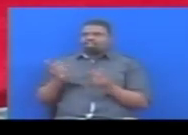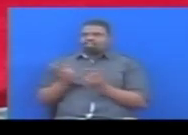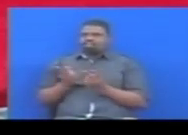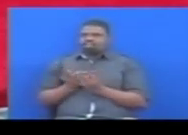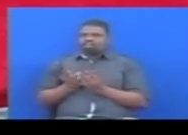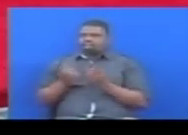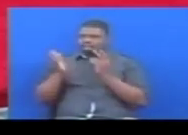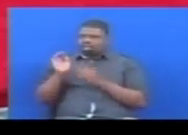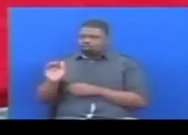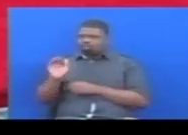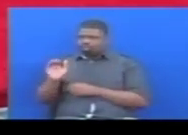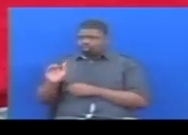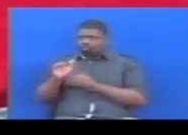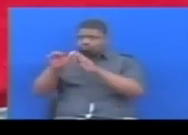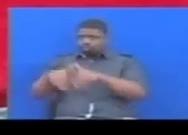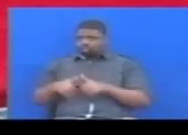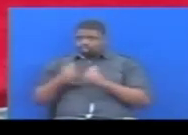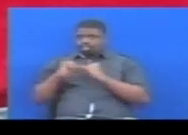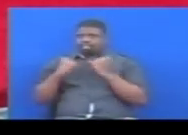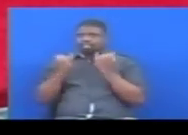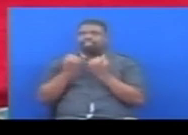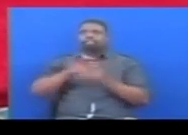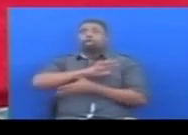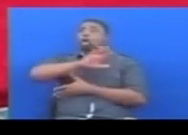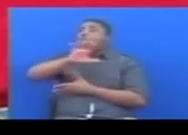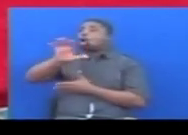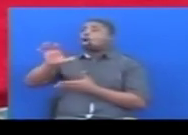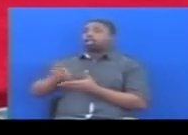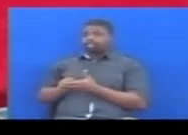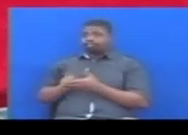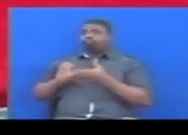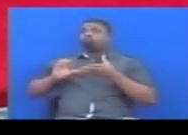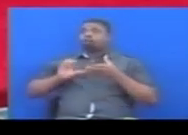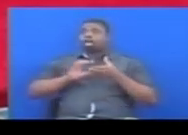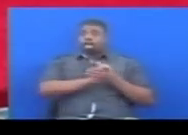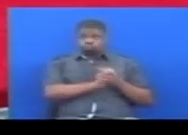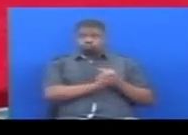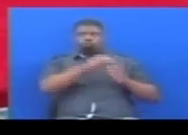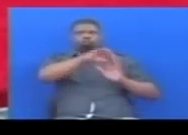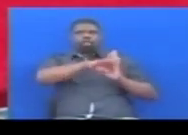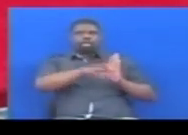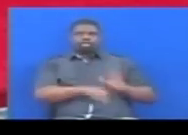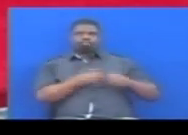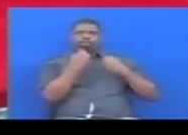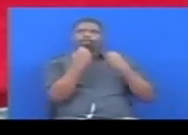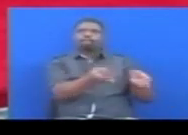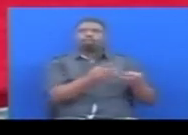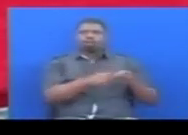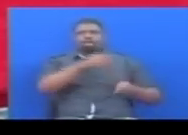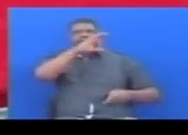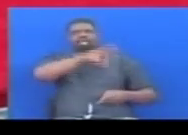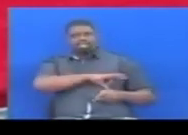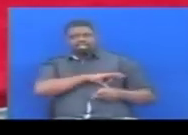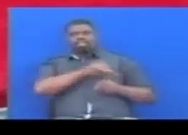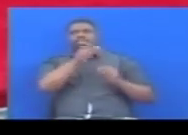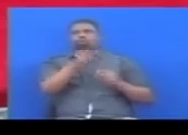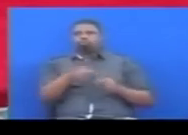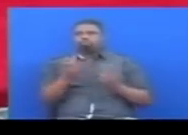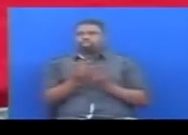kulijulisha bunge lako tukufu kuwa taasisi zote za muungano zilipewa utaratibu huo na zitaajiri watumishi kama